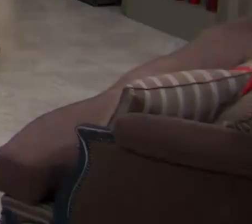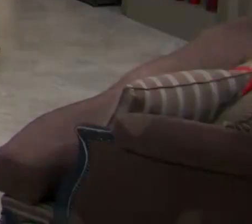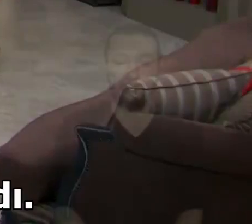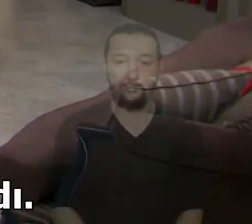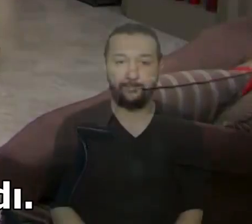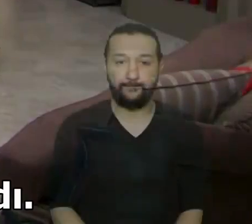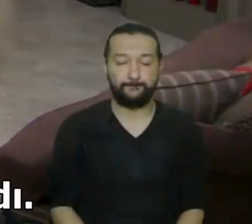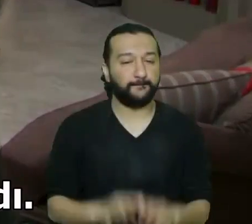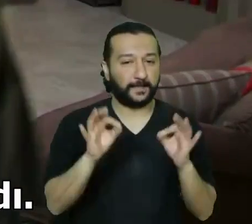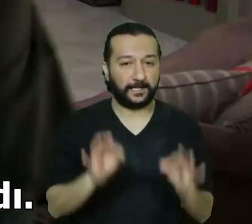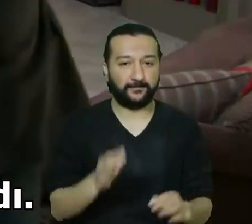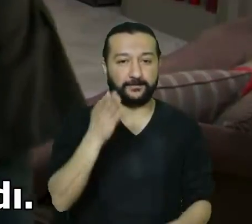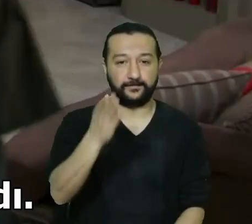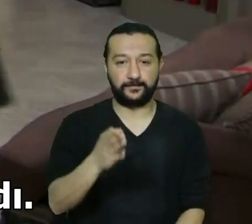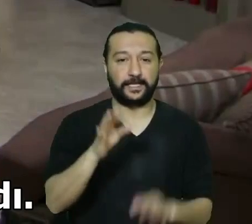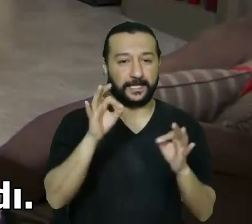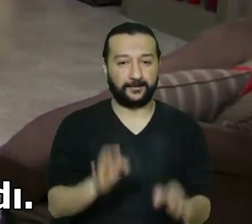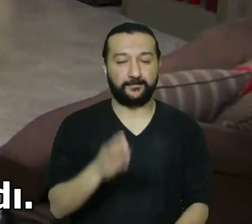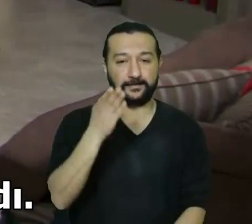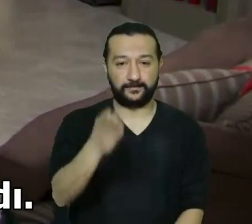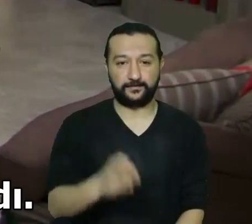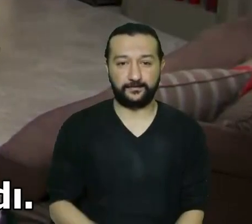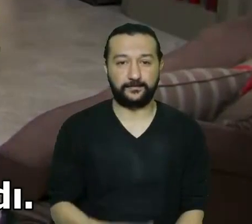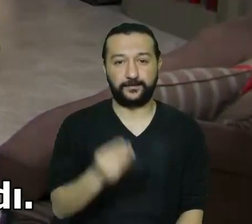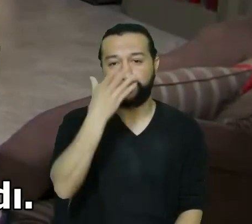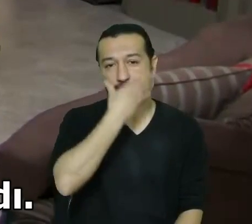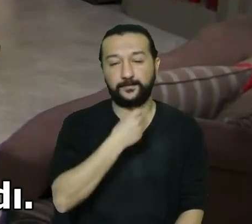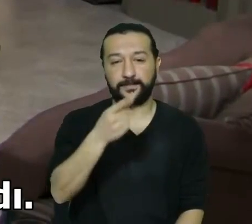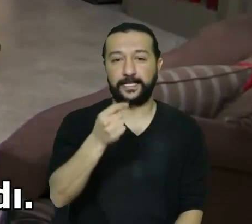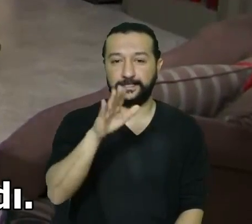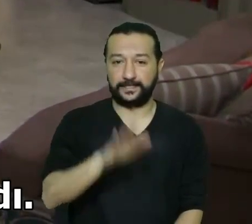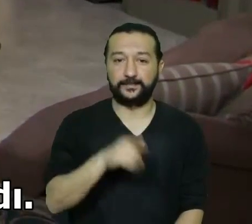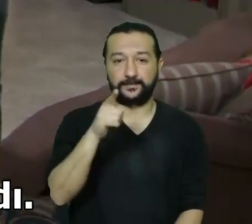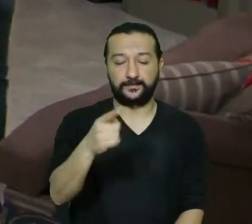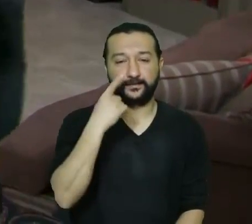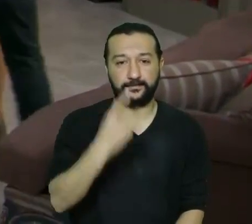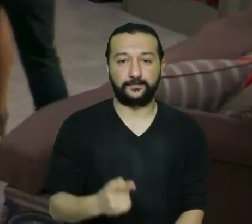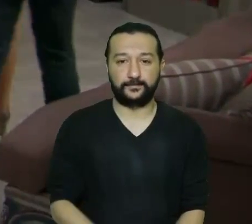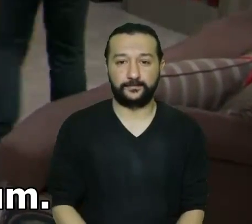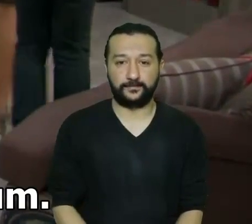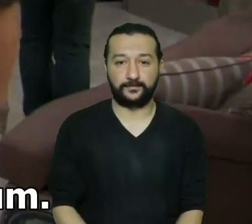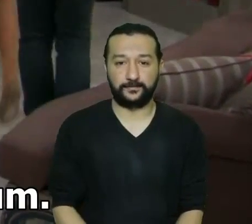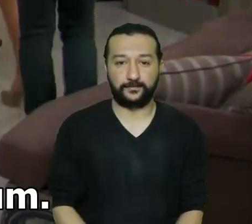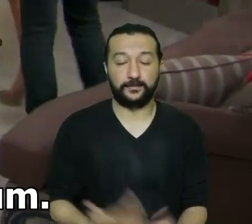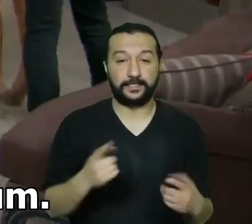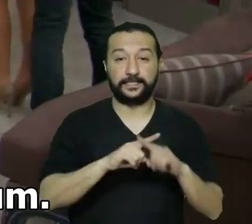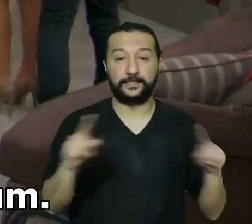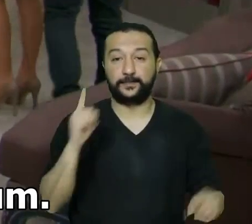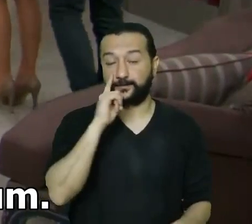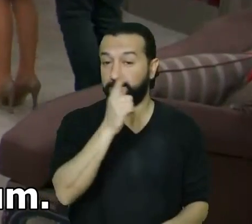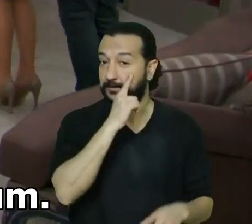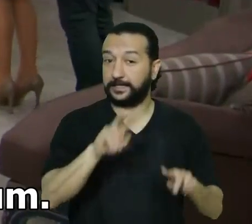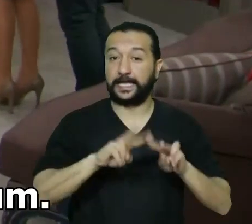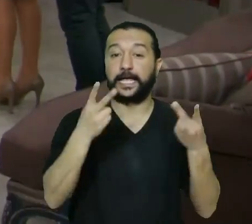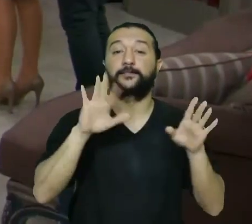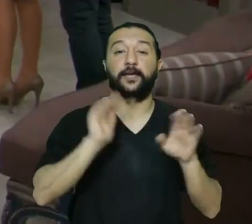durmuş. Evet. Sarp Rüyam'ın gözlerini elleriyle kapatmış, onu salona yürütüyor. Sakın gözlerini